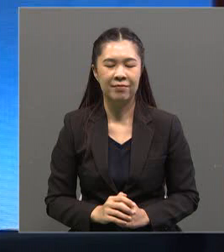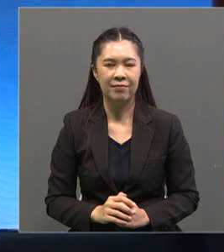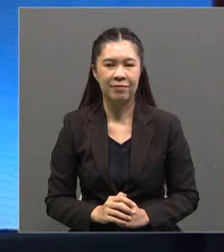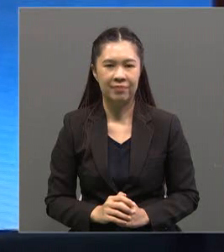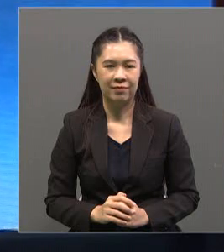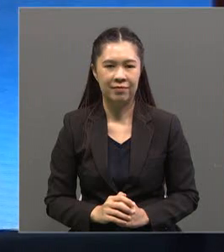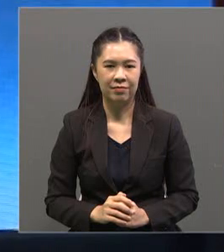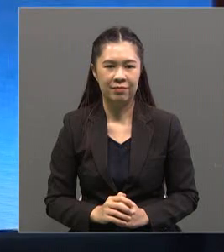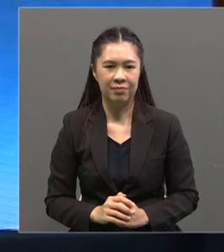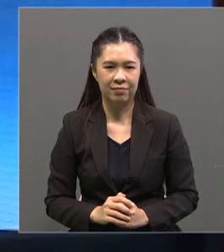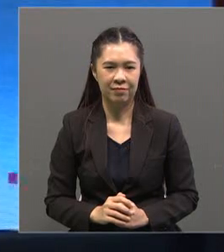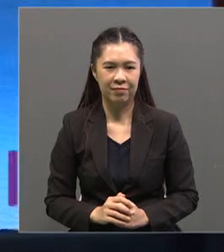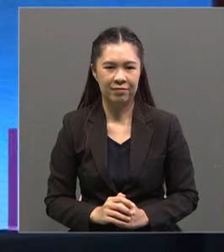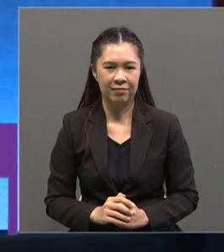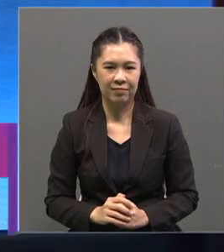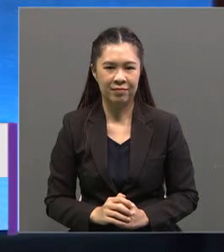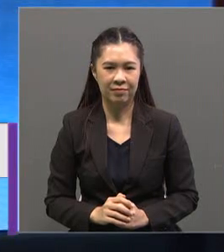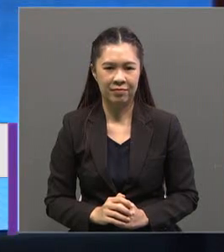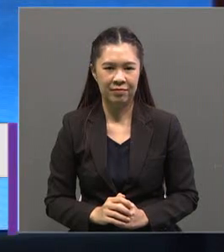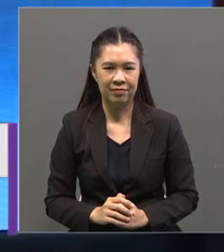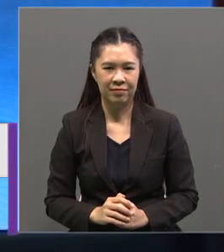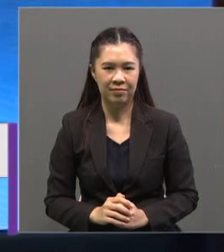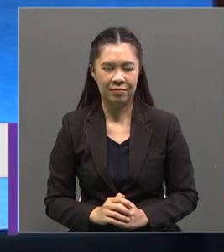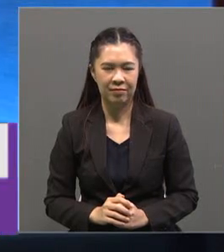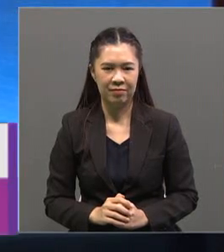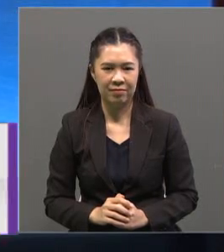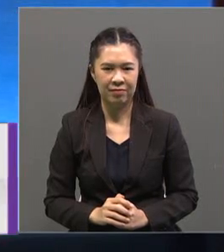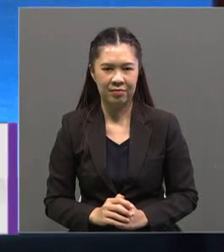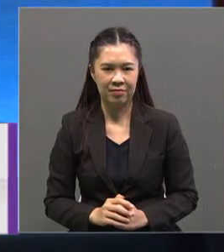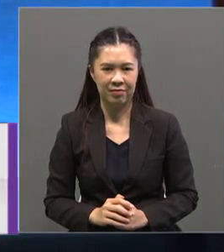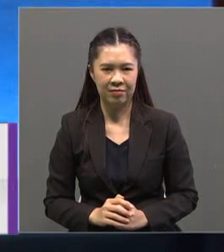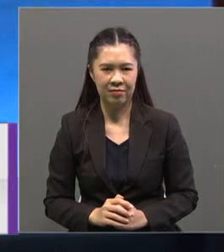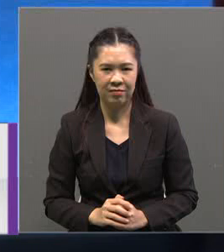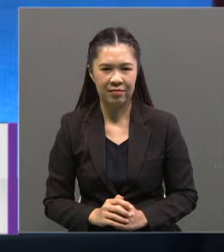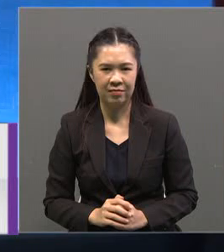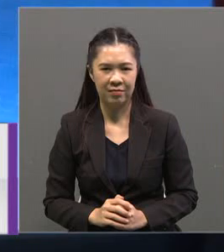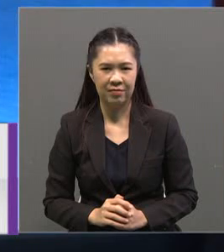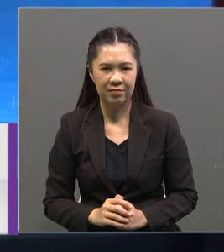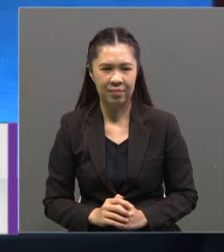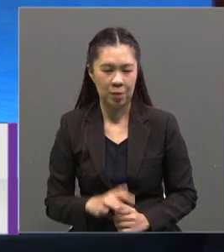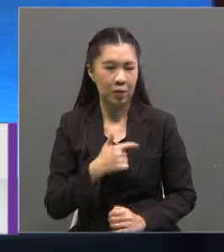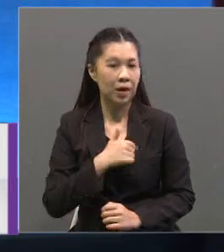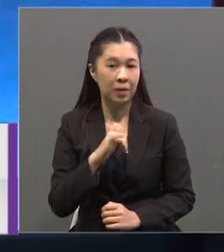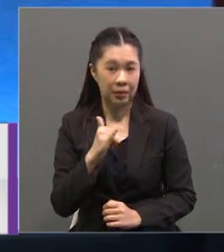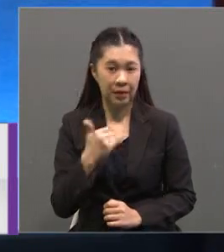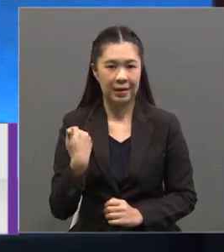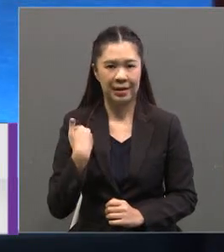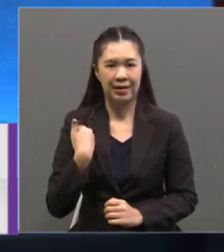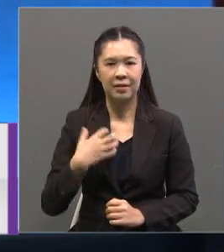ไม่แน่ครับไม่แน่ครับแล้วแต่ครับเดี๋ยวถ้าคนอยู่อำเภอเมืองเชียงใหม่ก็ไม่ต้องเกินนี่ใช่ไหมถ้าบัตรประชาชน ถ้าอยู่รอบนอกก็อาจจะได้เกิน ก็อาจจะเป็น